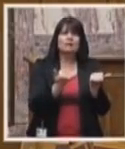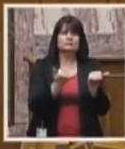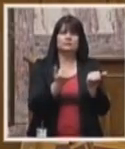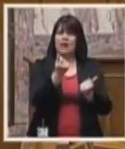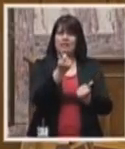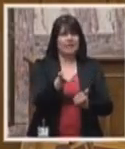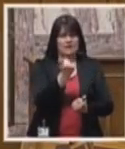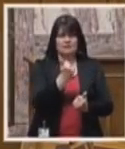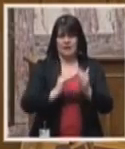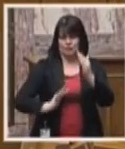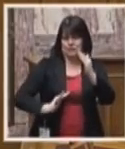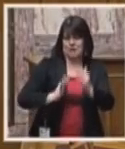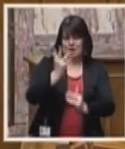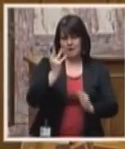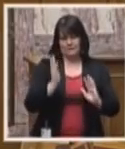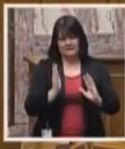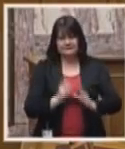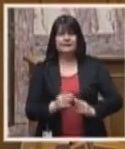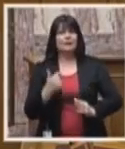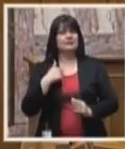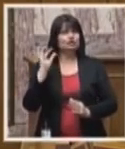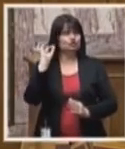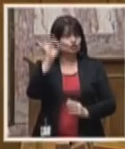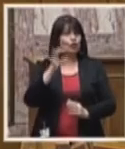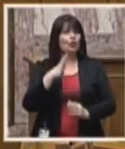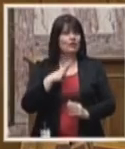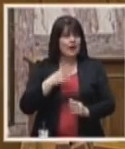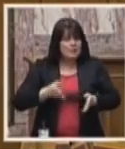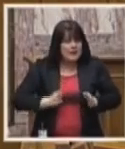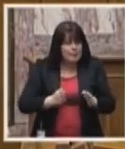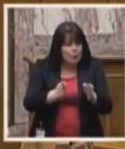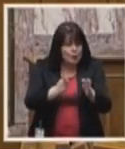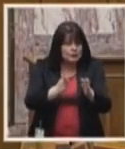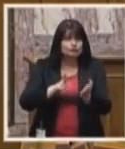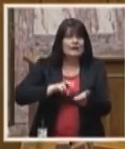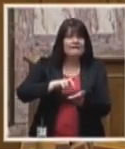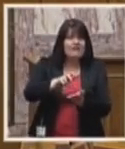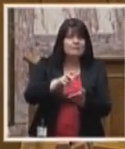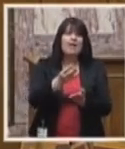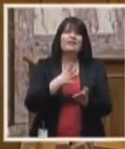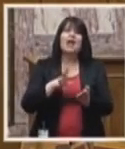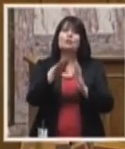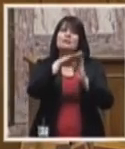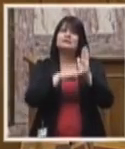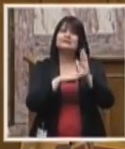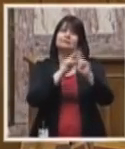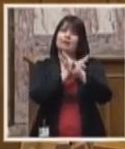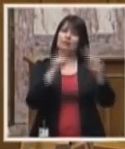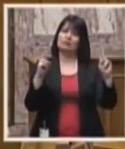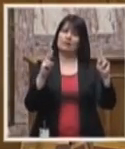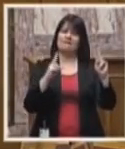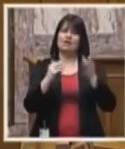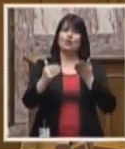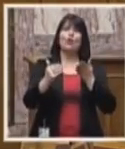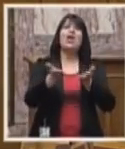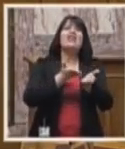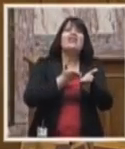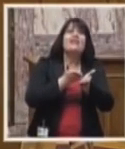ανάπτυξη. Στόχος μας, κύριε Καρατζαφέρη, είναι κάθε μας βήμα να κάνει το σύστημα πιο δίκαιο, πιο διάφανο, να αφαιρεί τα